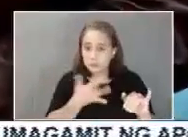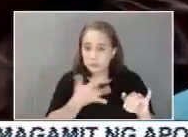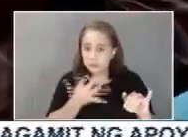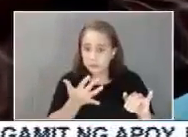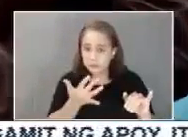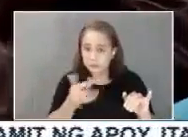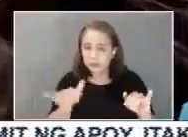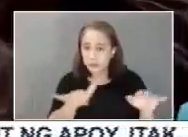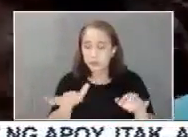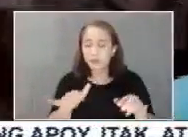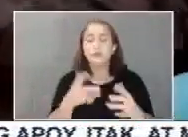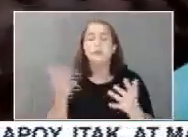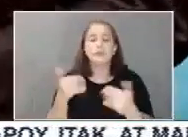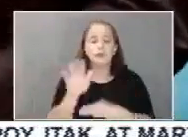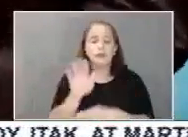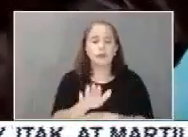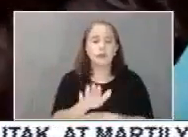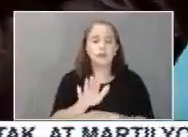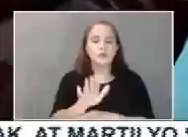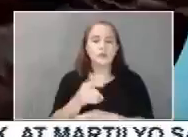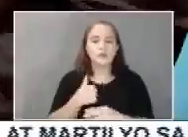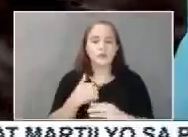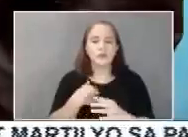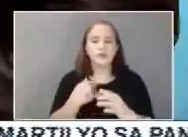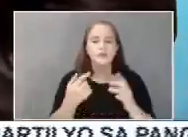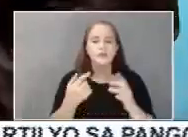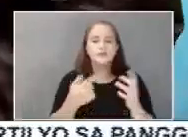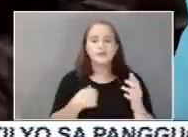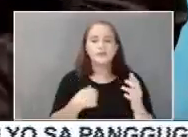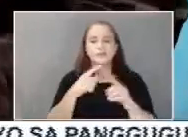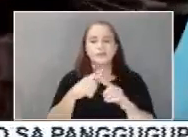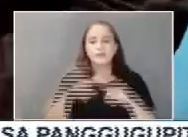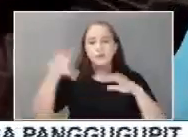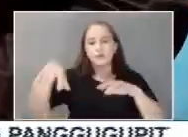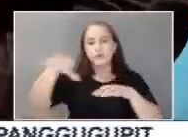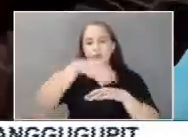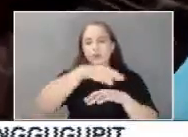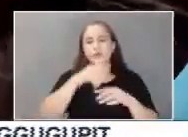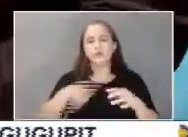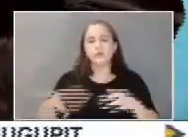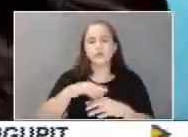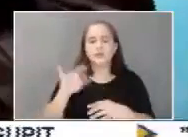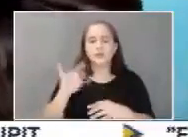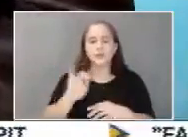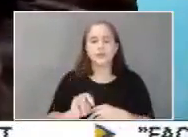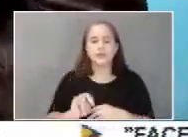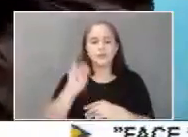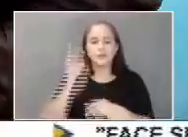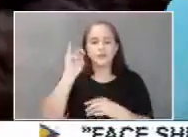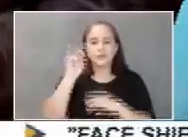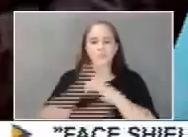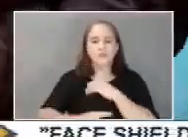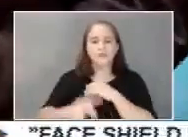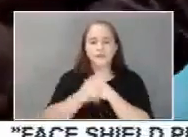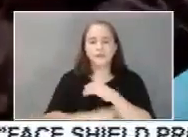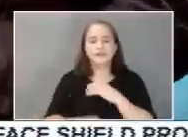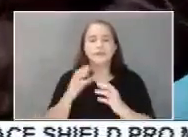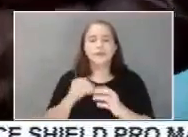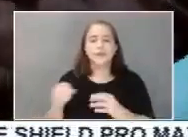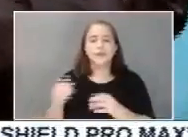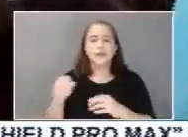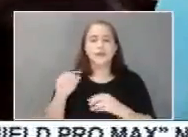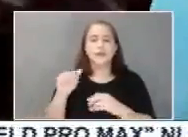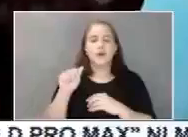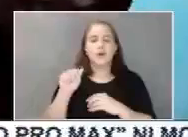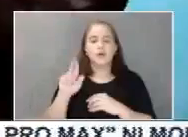na pagdating ng hapon o gabi, dulot naman ng mga thunderstorms dito sa Cebu, sa Bohol at Negros and Panay Islands. Dahil lang